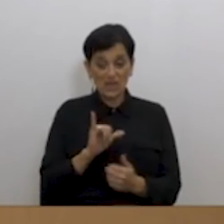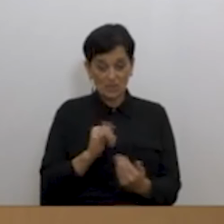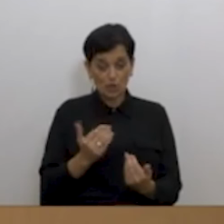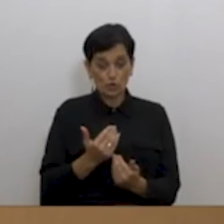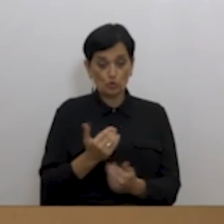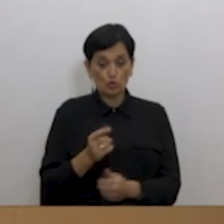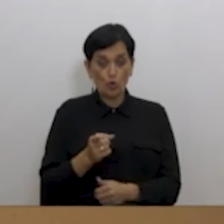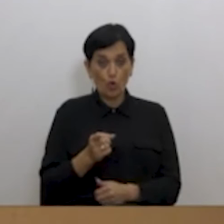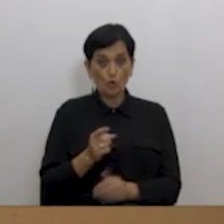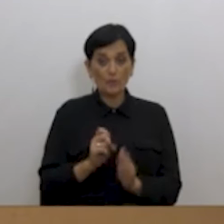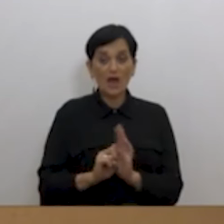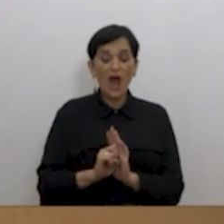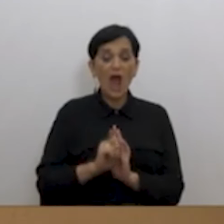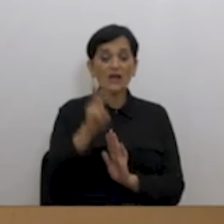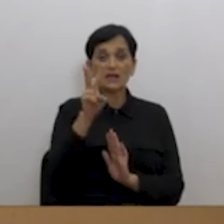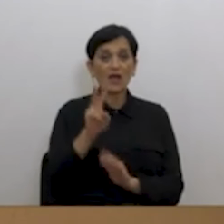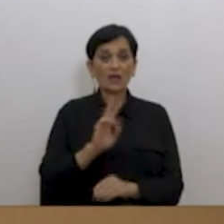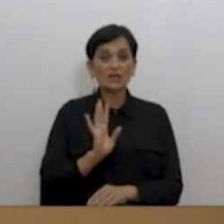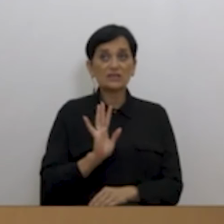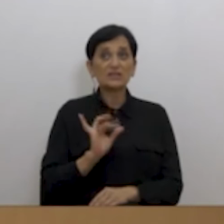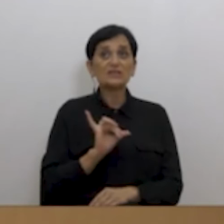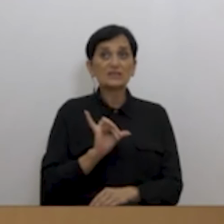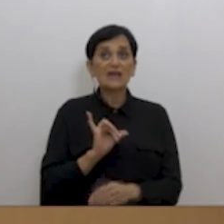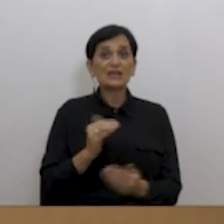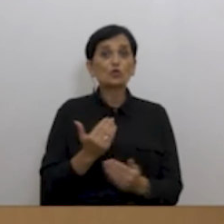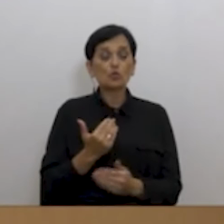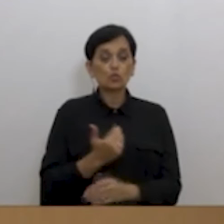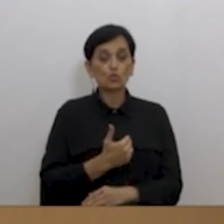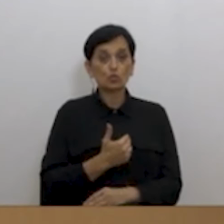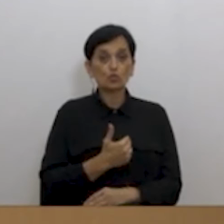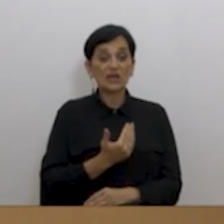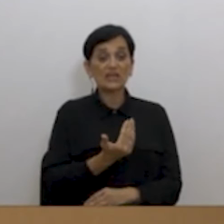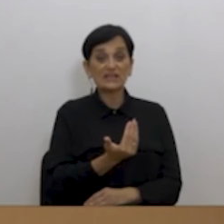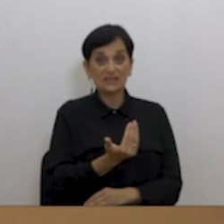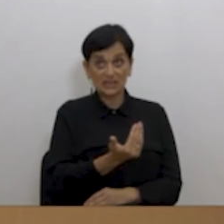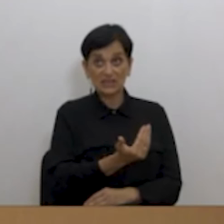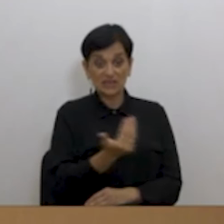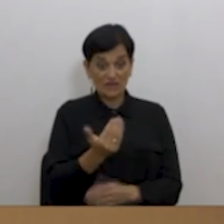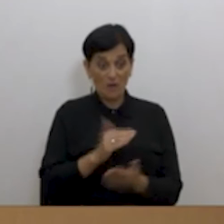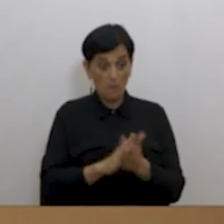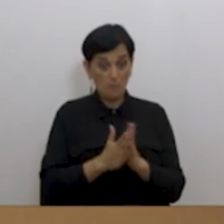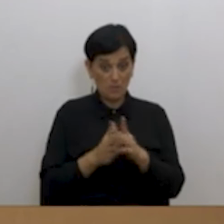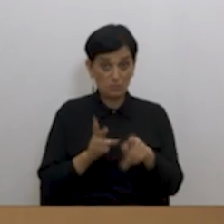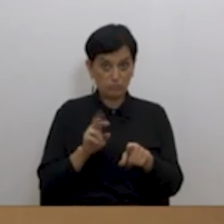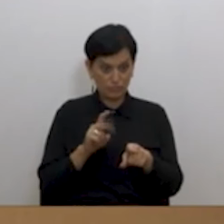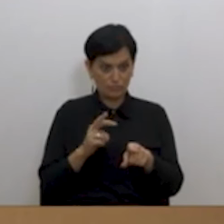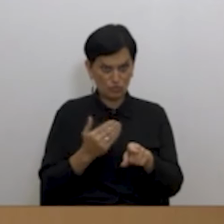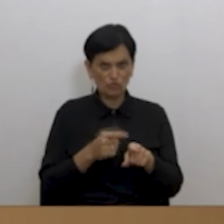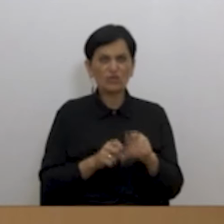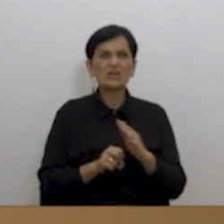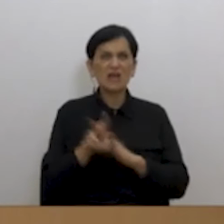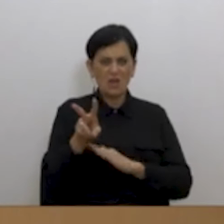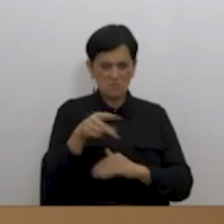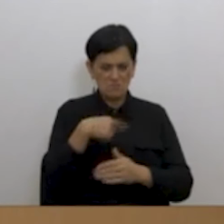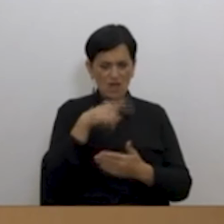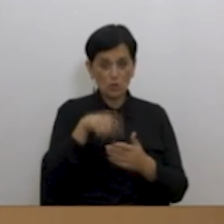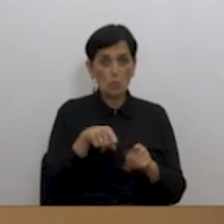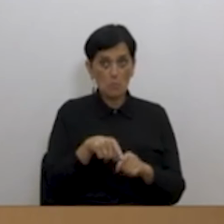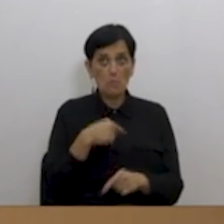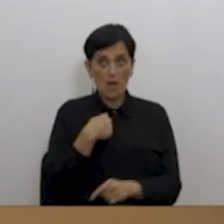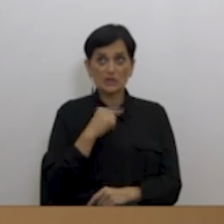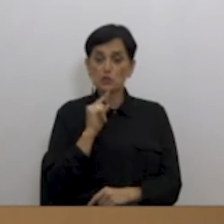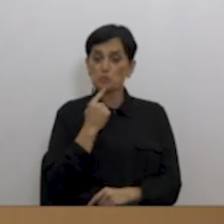და არ გაიქცნენ იქიდან, სადაც ცხოვრება უნდათ. თქვენ გაიქცეოდით ასეთ პირობებში, როგორც ცხოვრობთ, დარწმუნებული ვარ. მეც მიჭირს თქვა, რომ